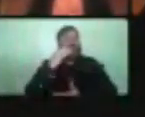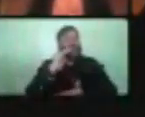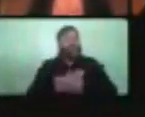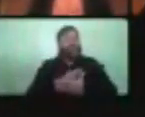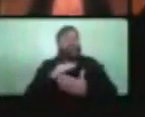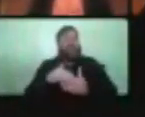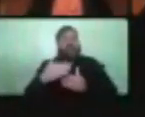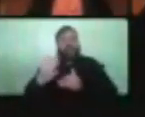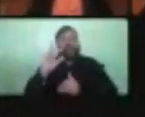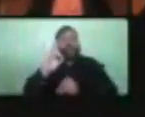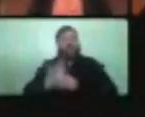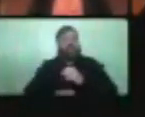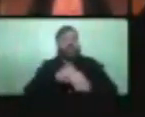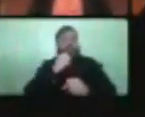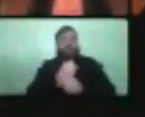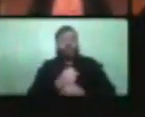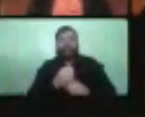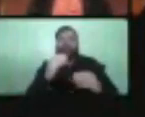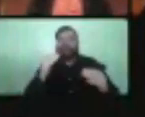pendekeza